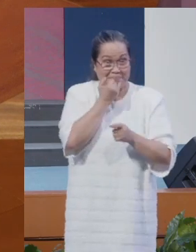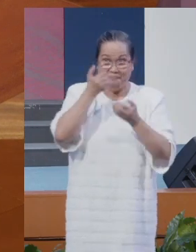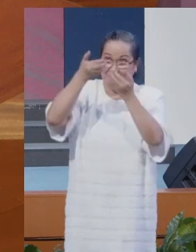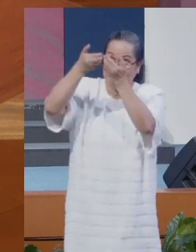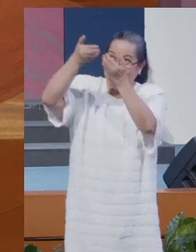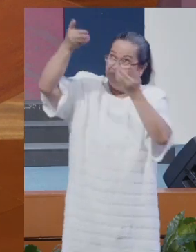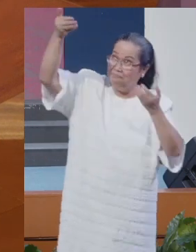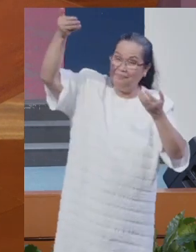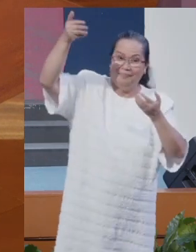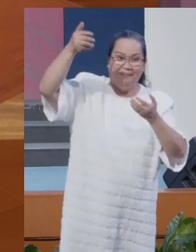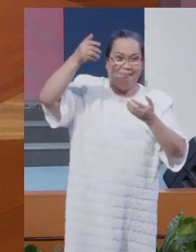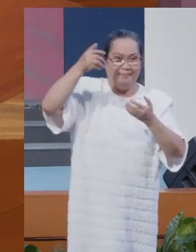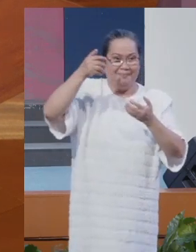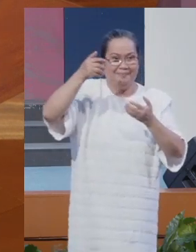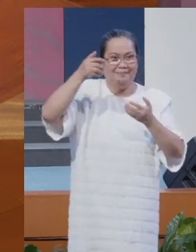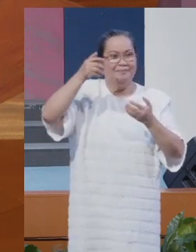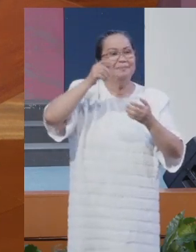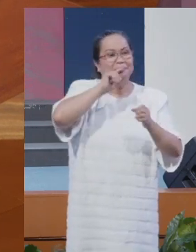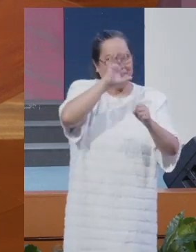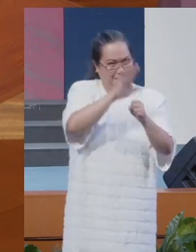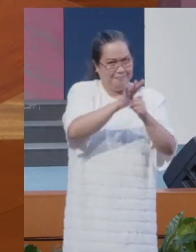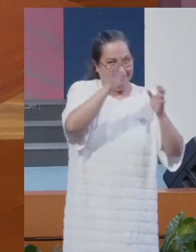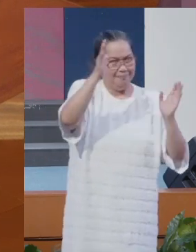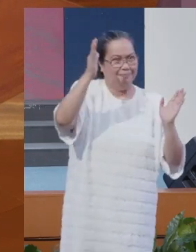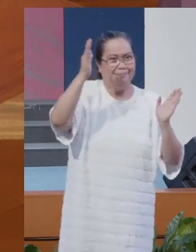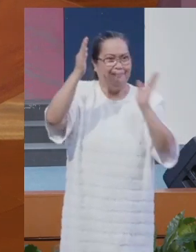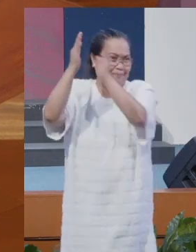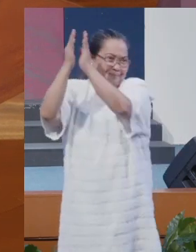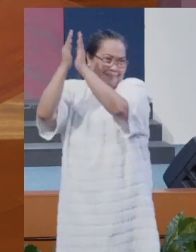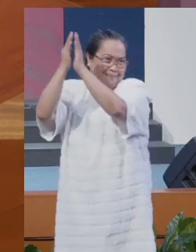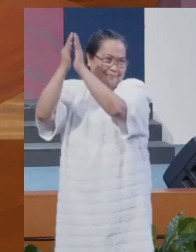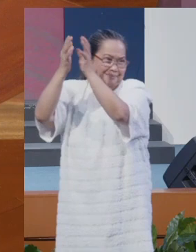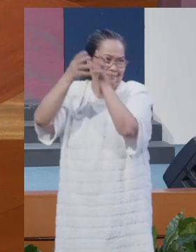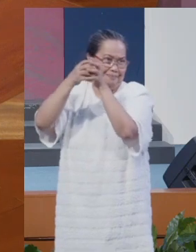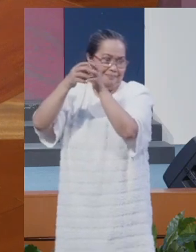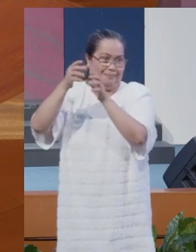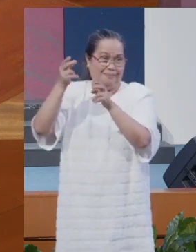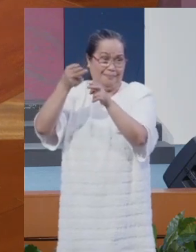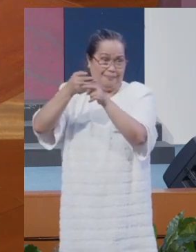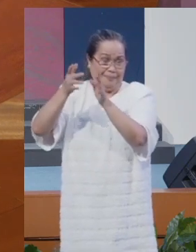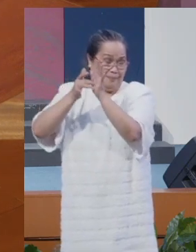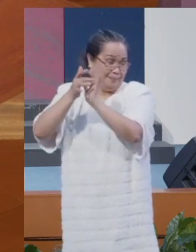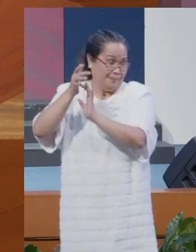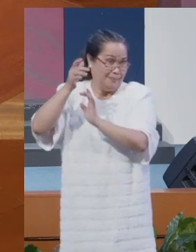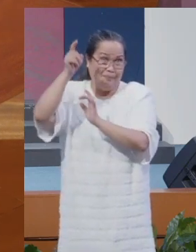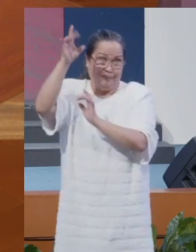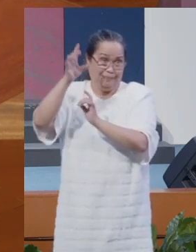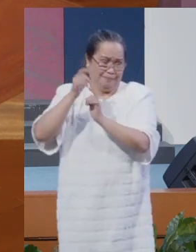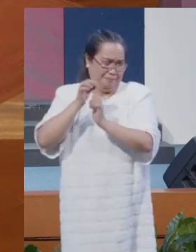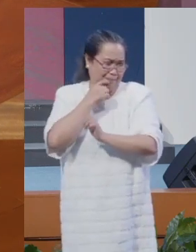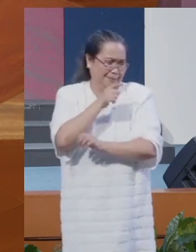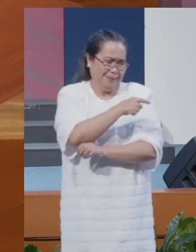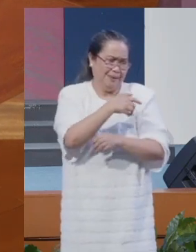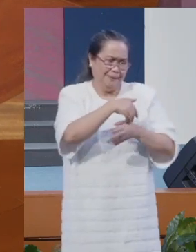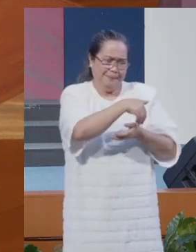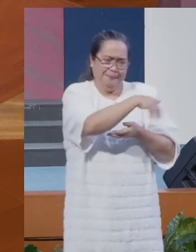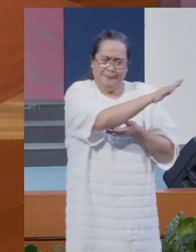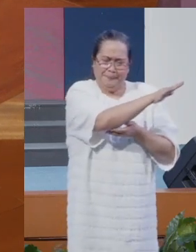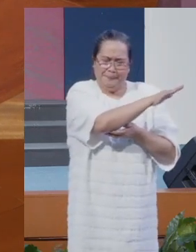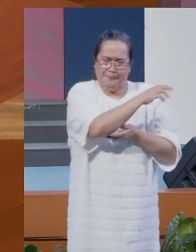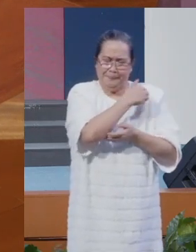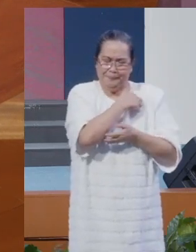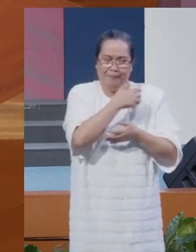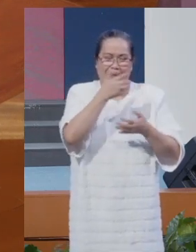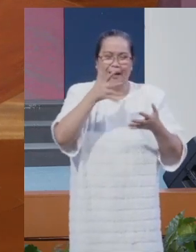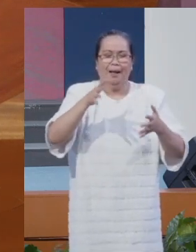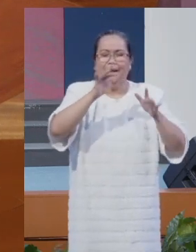Ang pangako niya, ibabalik ko kayo. "For a brief moment, I deserted you," sabi ng Diyos. "But with great compassion, I will gather